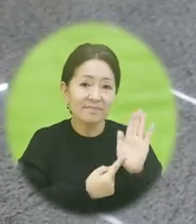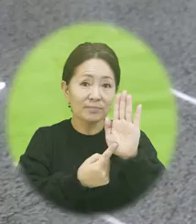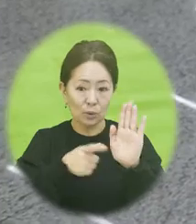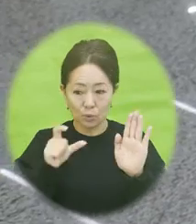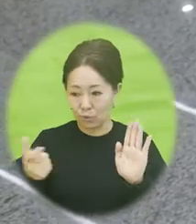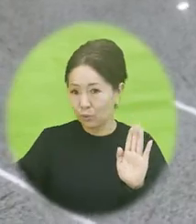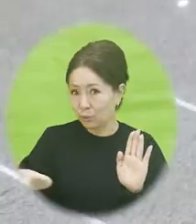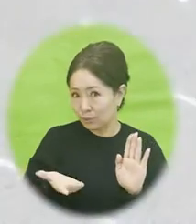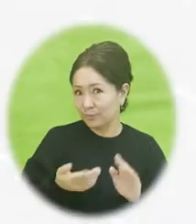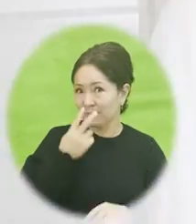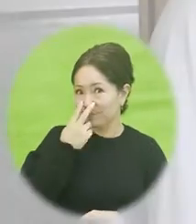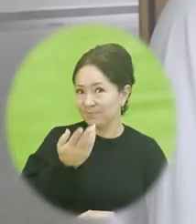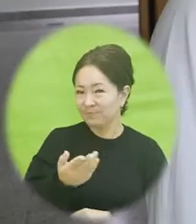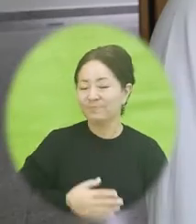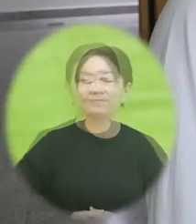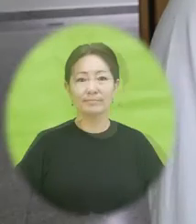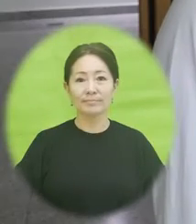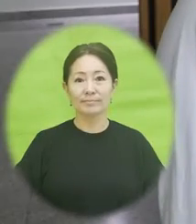яриаг одоо хүргэе.